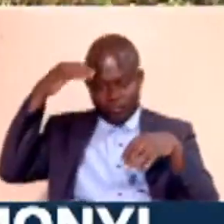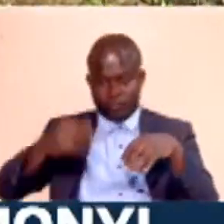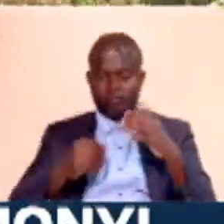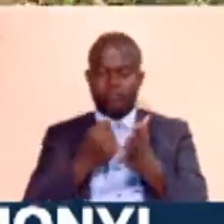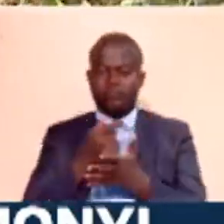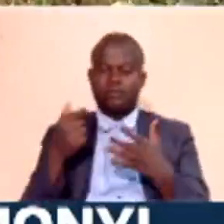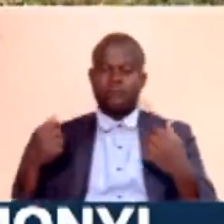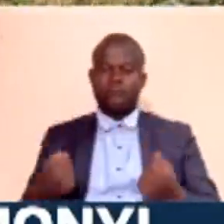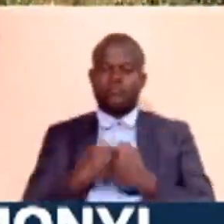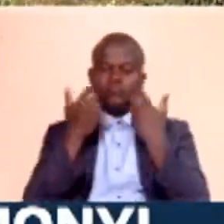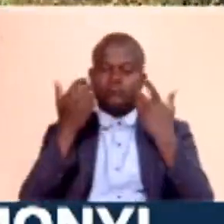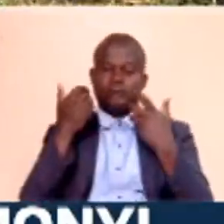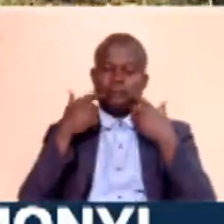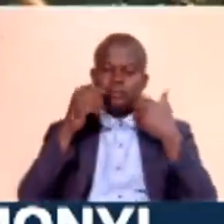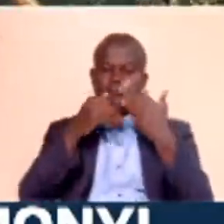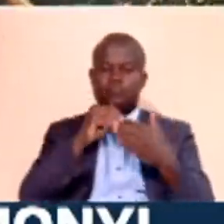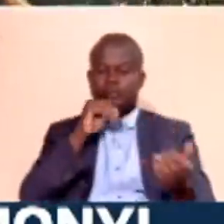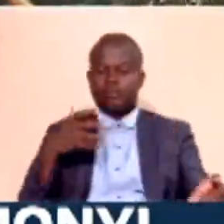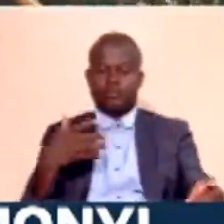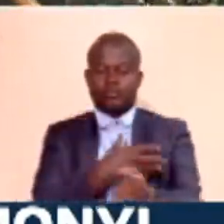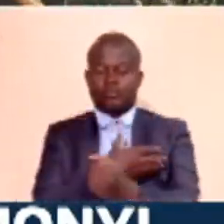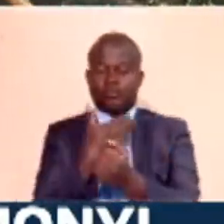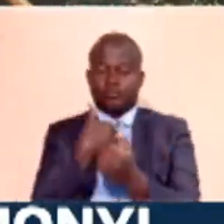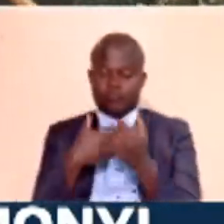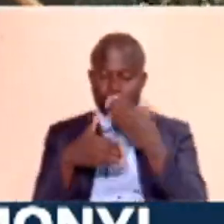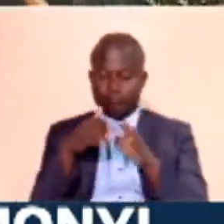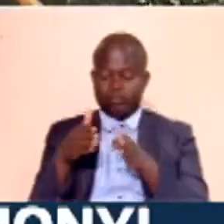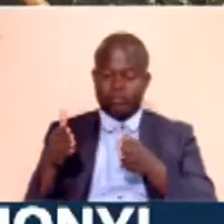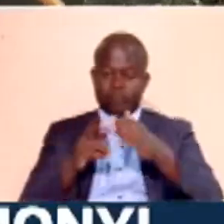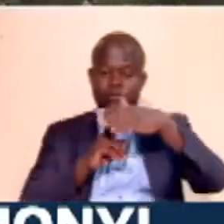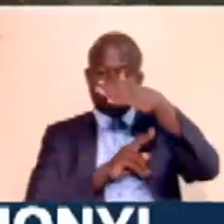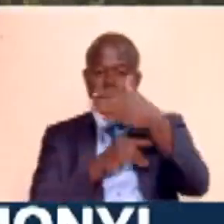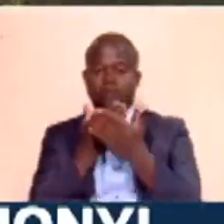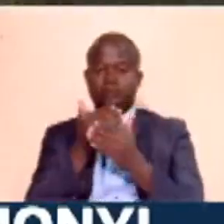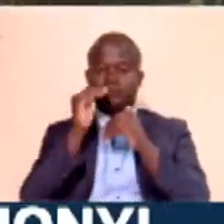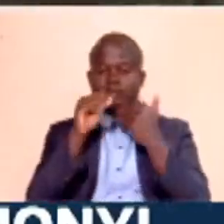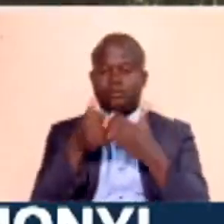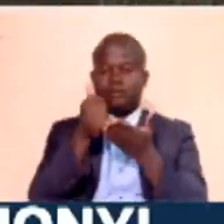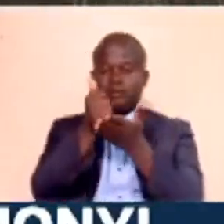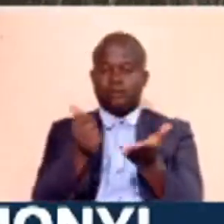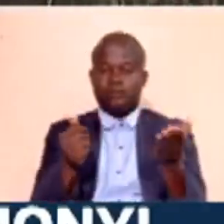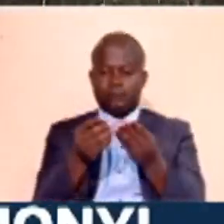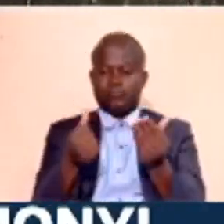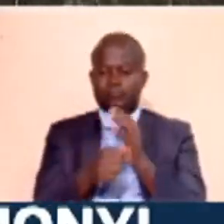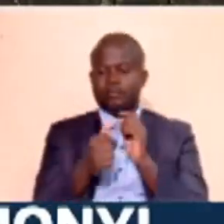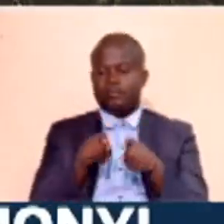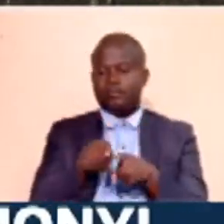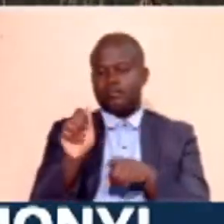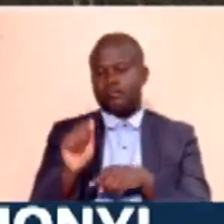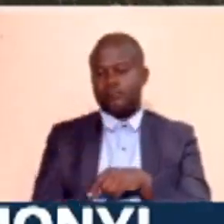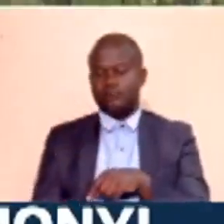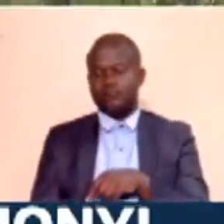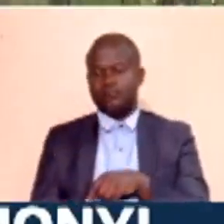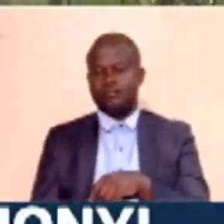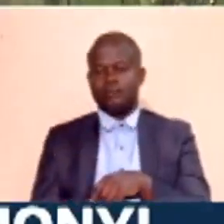impanuka. Abaturage bavuga ko nta bushobozi bafite bwo kwisanira ibiraro bagasaba inzego zibishinzwe kubafasha gukemura iki kibazo. Amayira